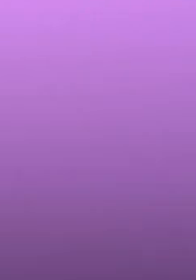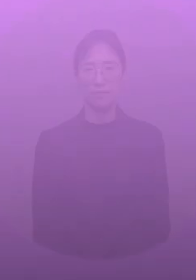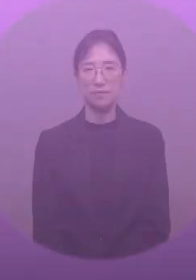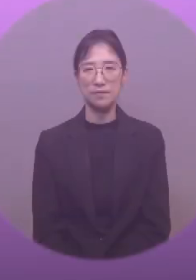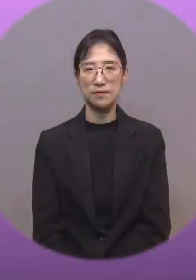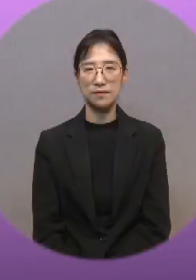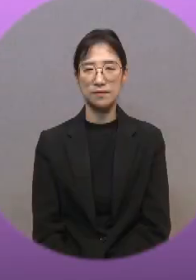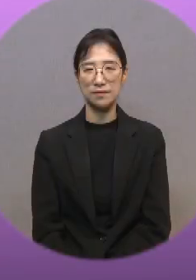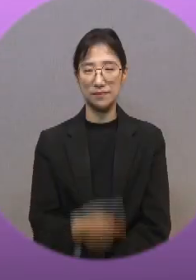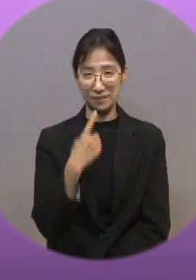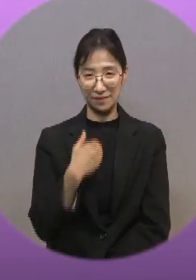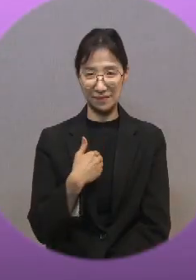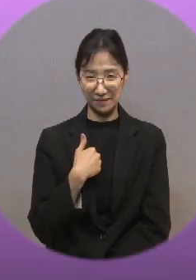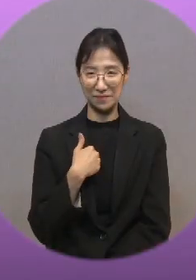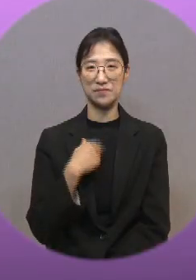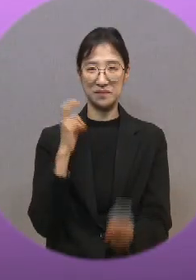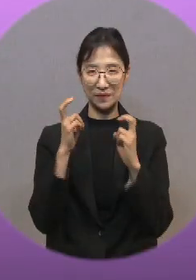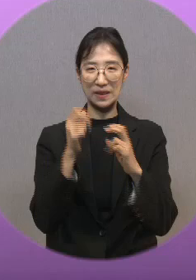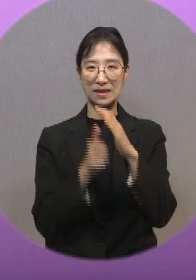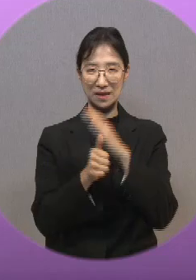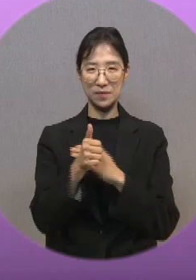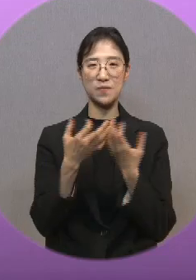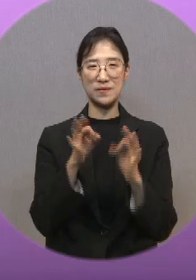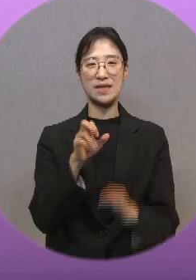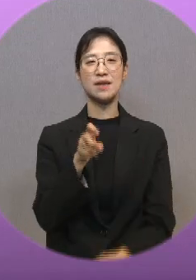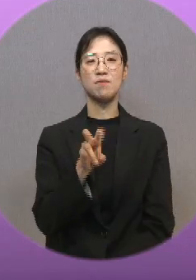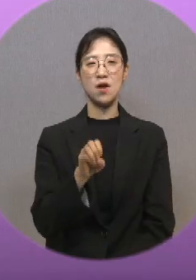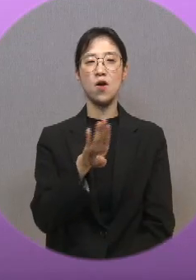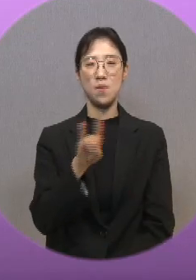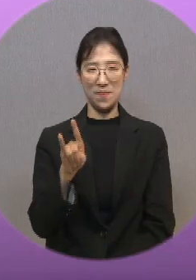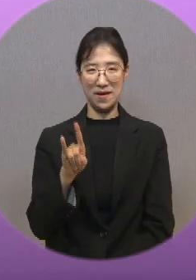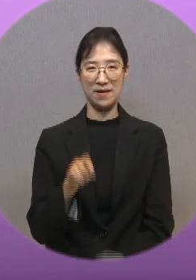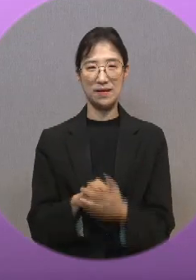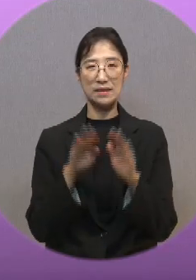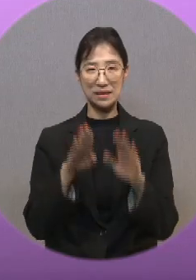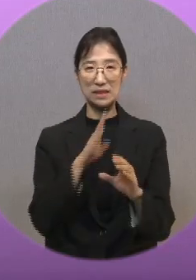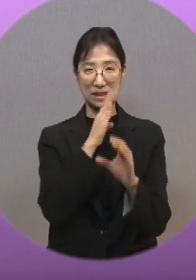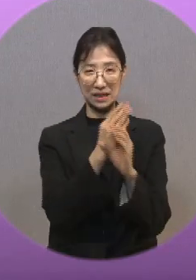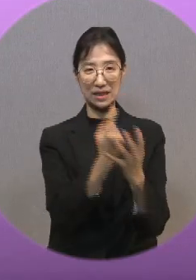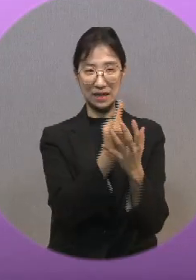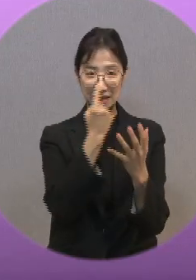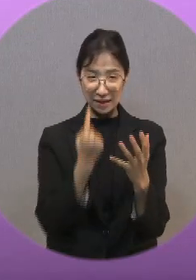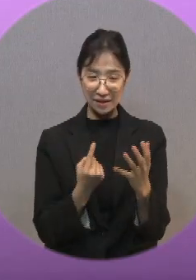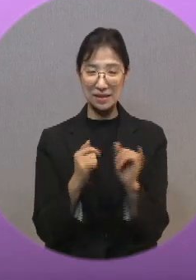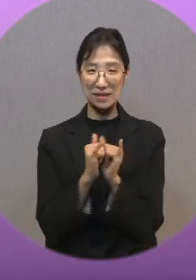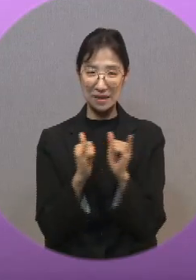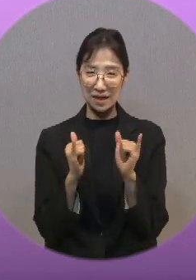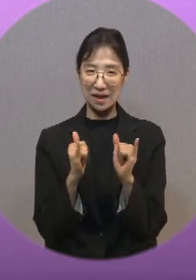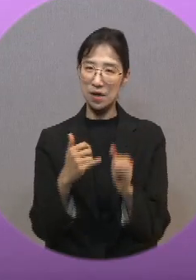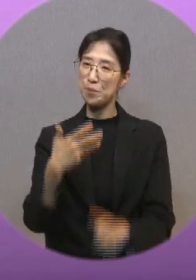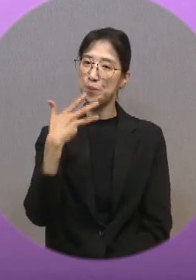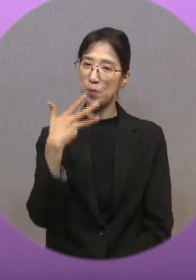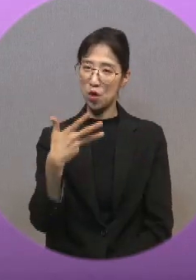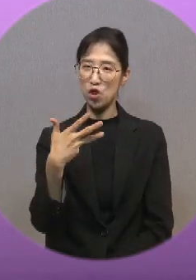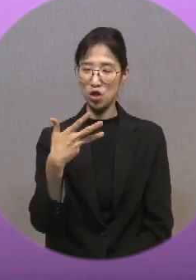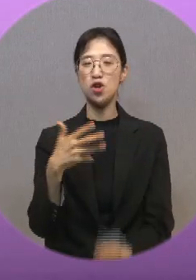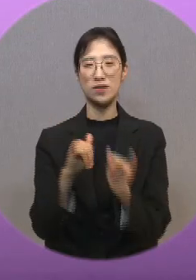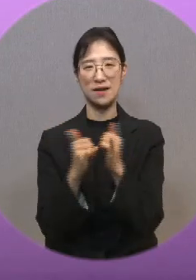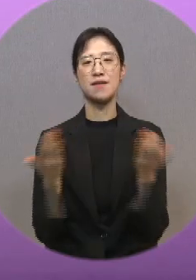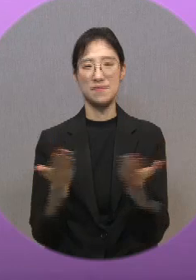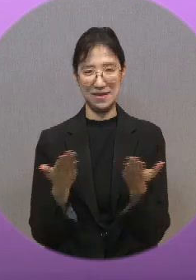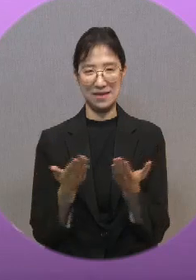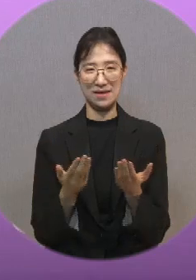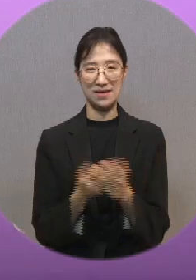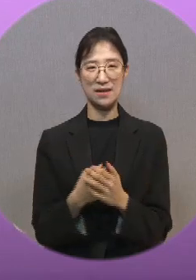저는 두뇌지역 대표 김영배입니다. 현재 탈북민이 한 8명이 근무하고